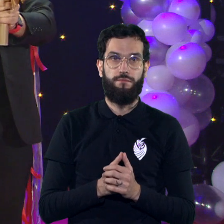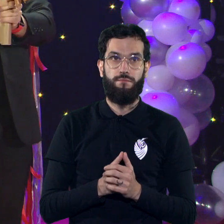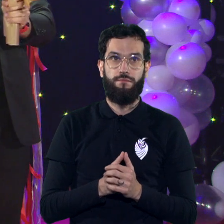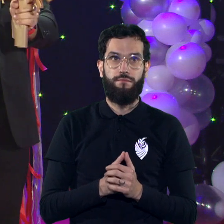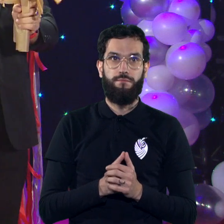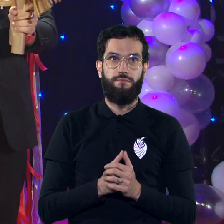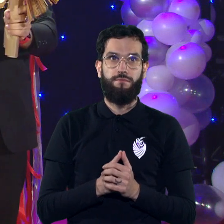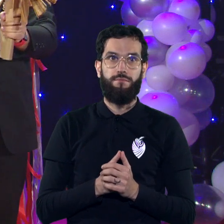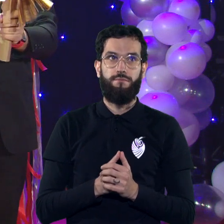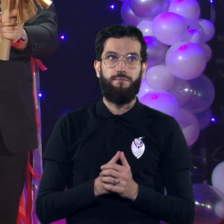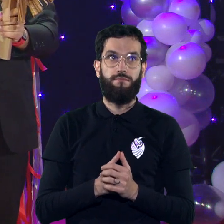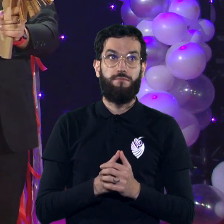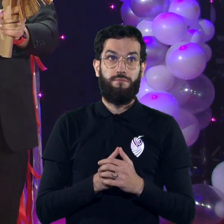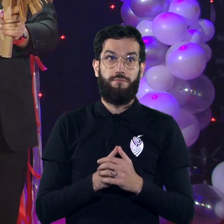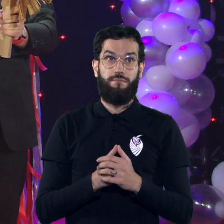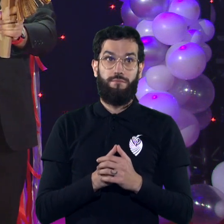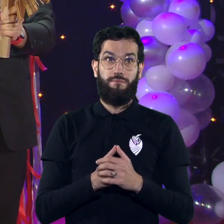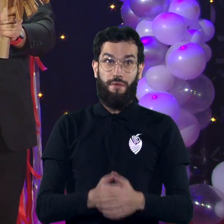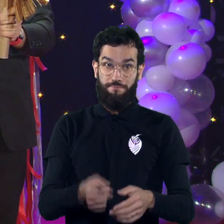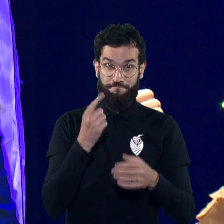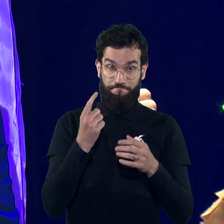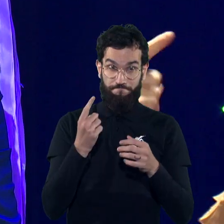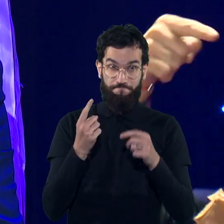teraz. Pravý ukazovák.